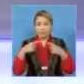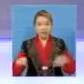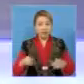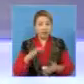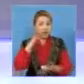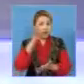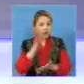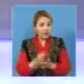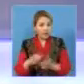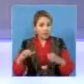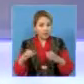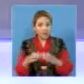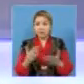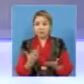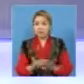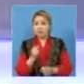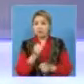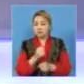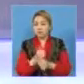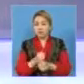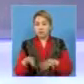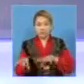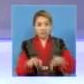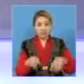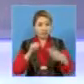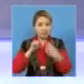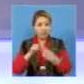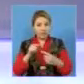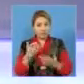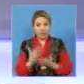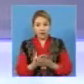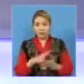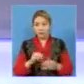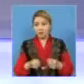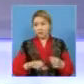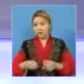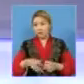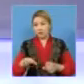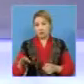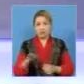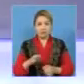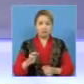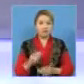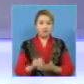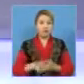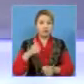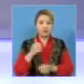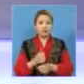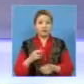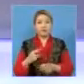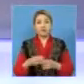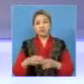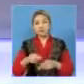жауапты органдар қандай іс атқаруда? Сыбайлас жемқорлыққа қарсы іс-қимыл агенттігінің облыс бойынша департамент басшысы Темір ауданына